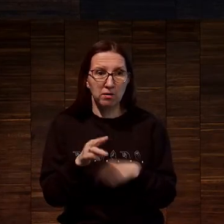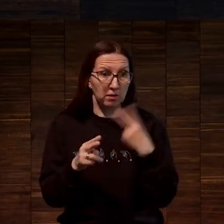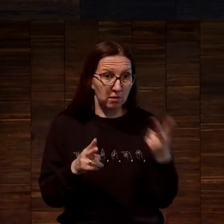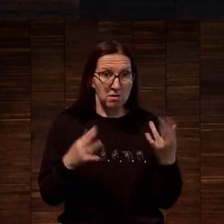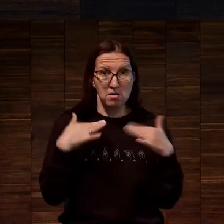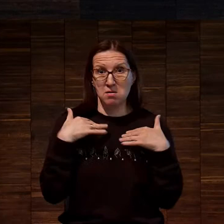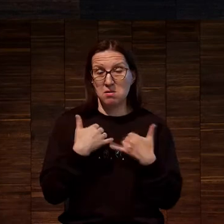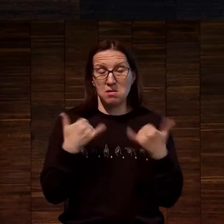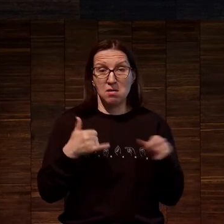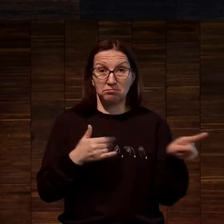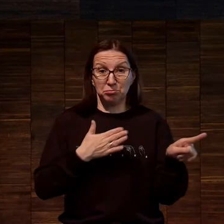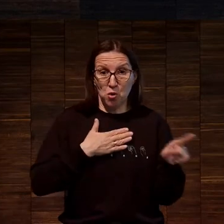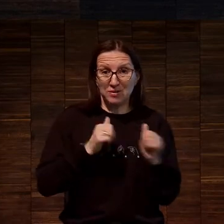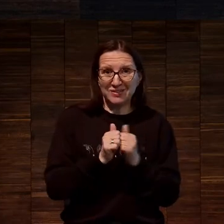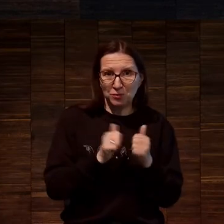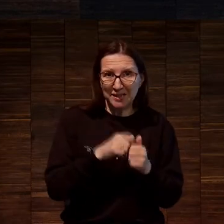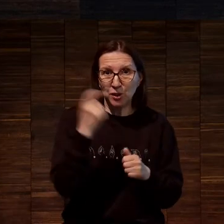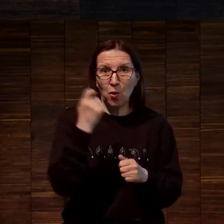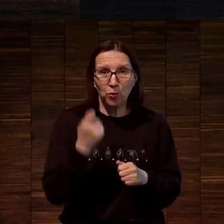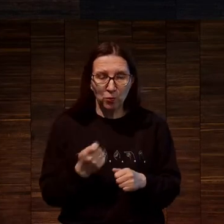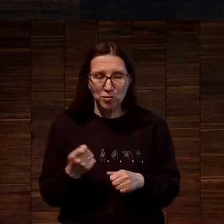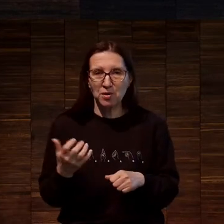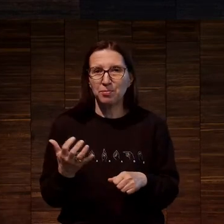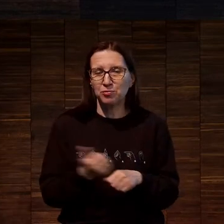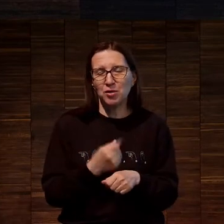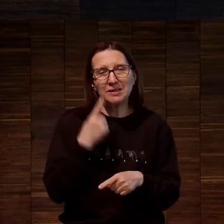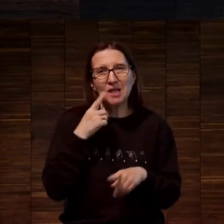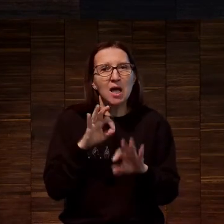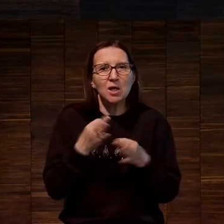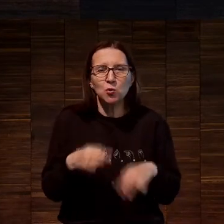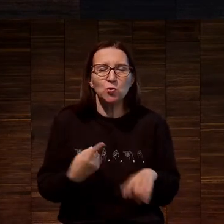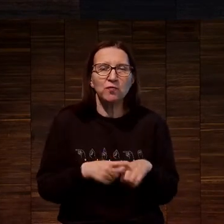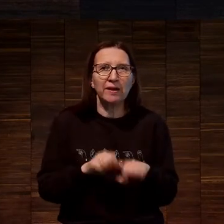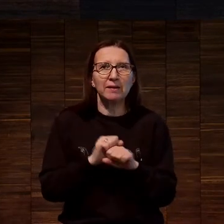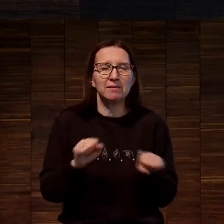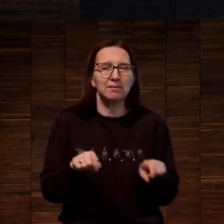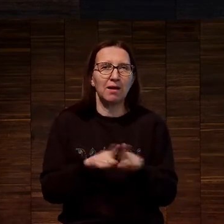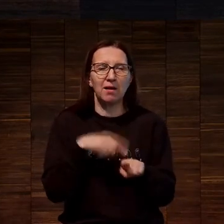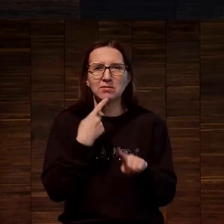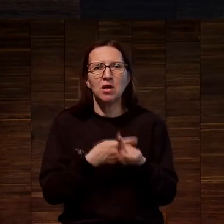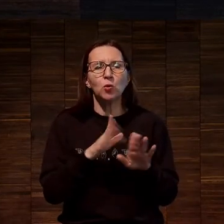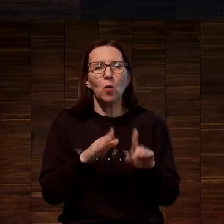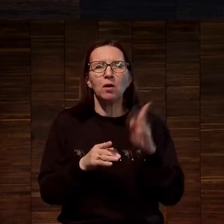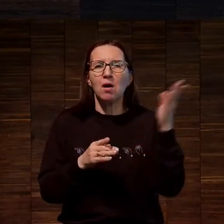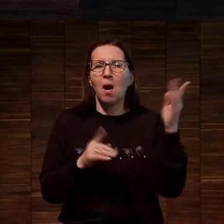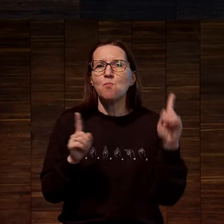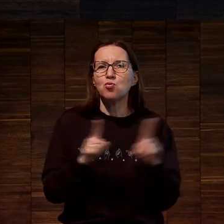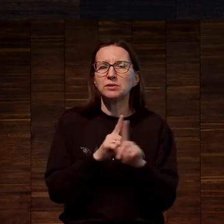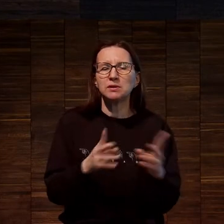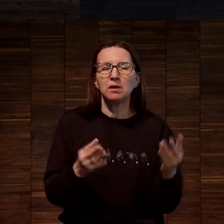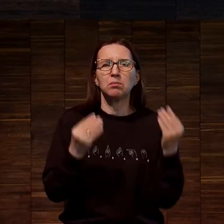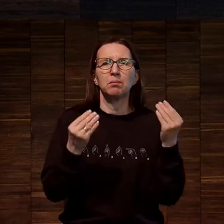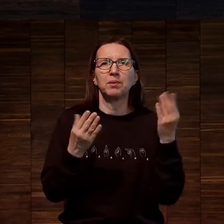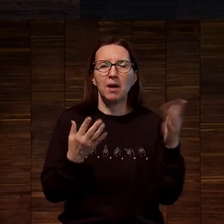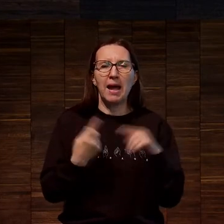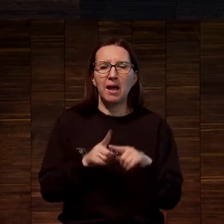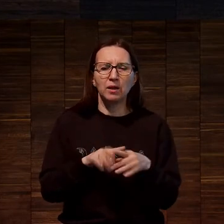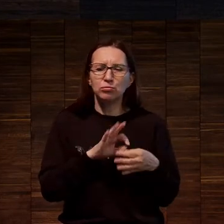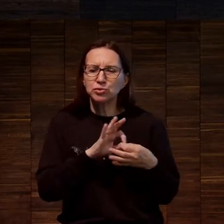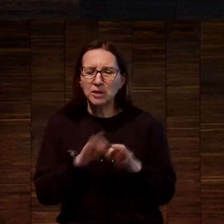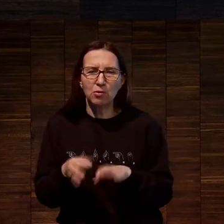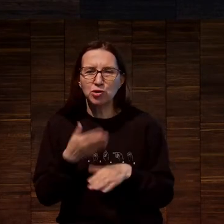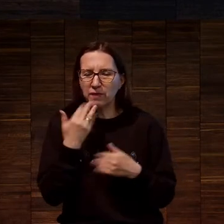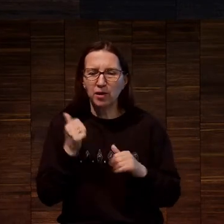где-нибудь в музее, на который нельзя дышать. И это не сложные процессы, ну, не сложные процессы, это не перформансы, к которым